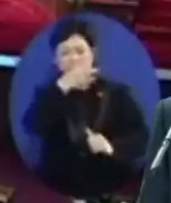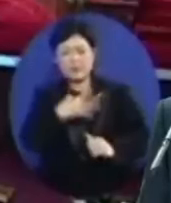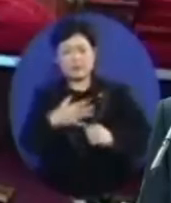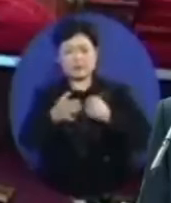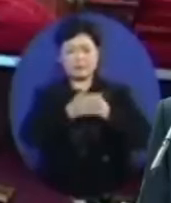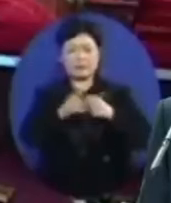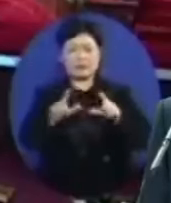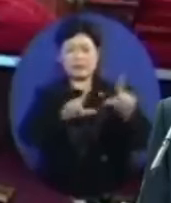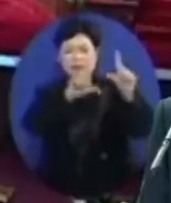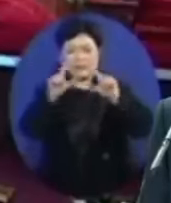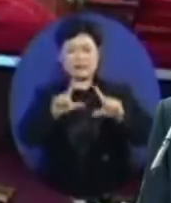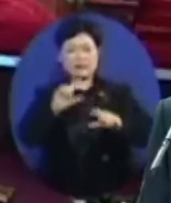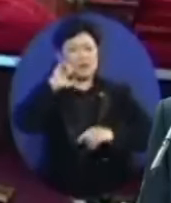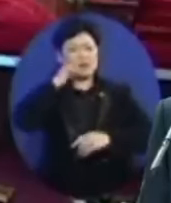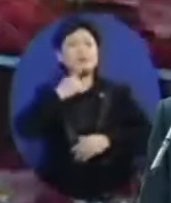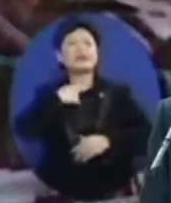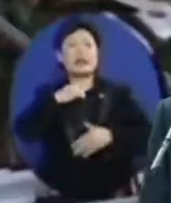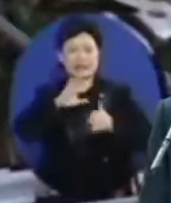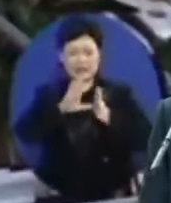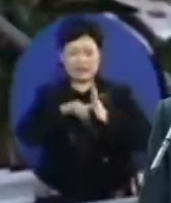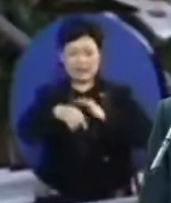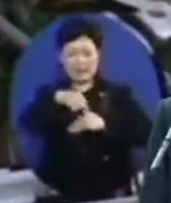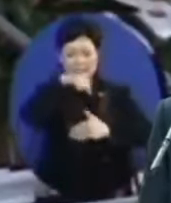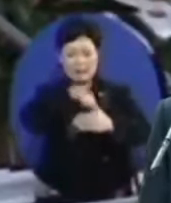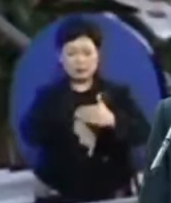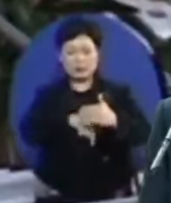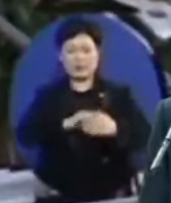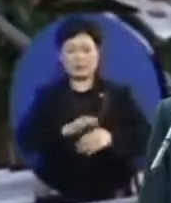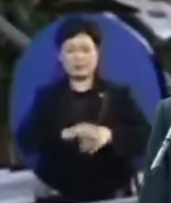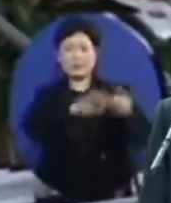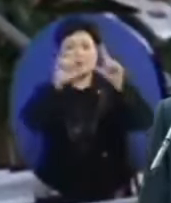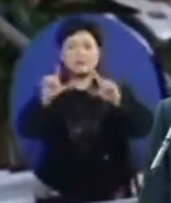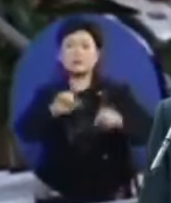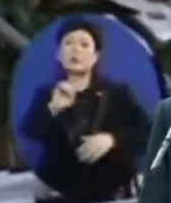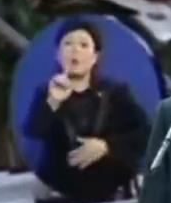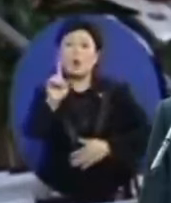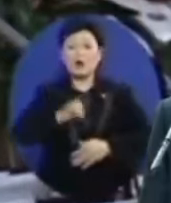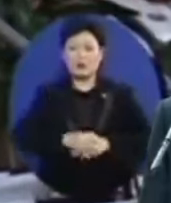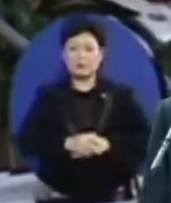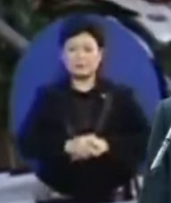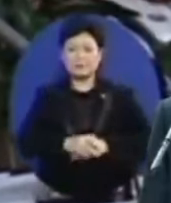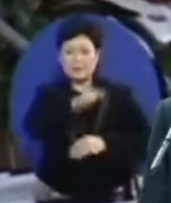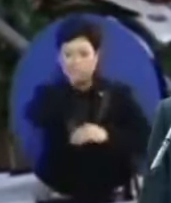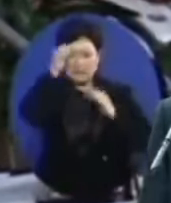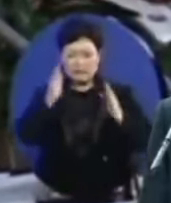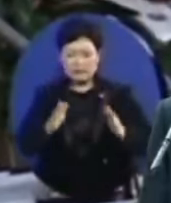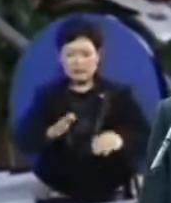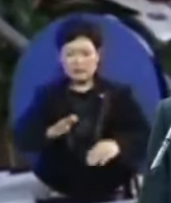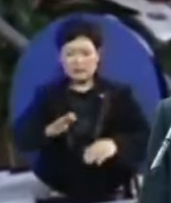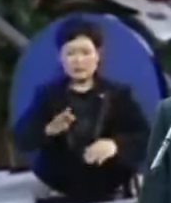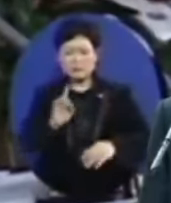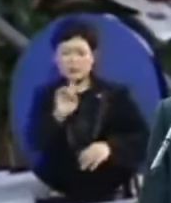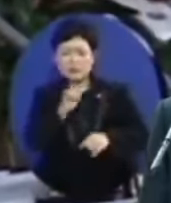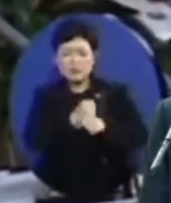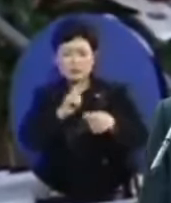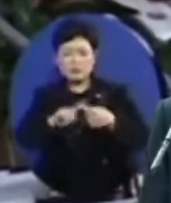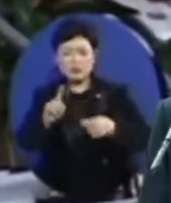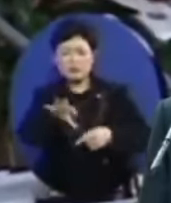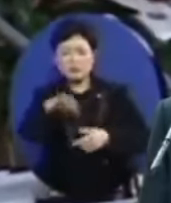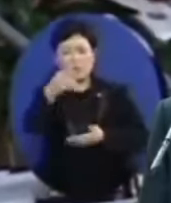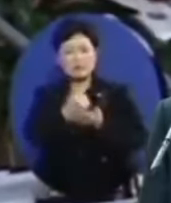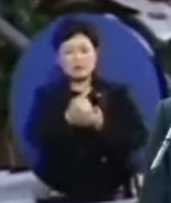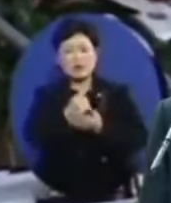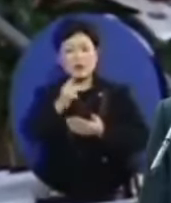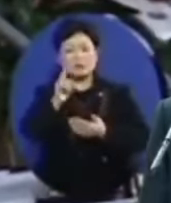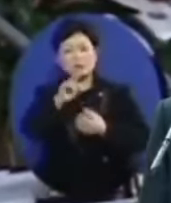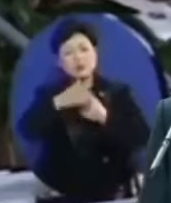생활에 어려움을 당할 때 마음속에 사는 것이 무언가, 인생을 사는 것이 무언가, 어디서 와서 왜